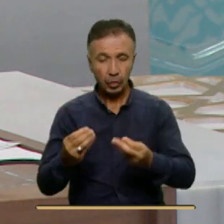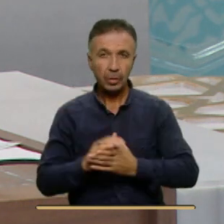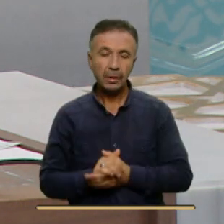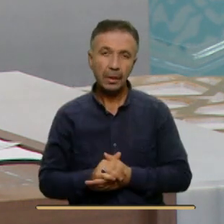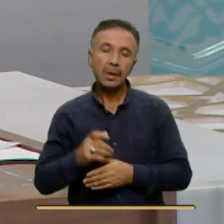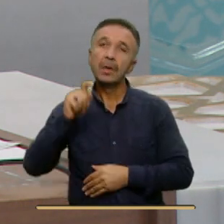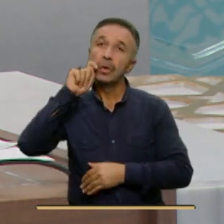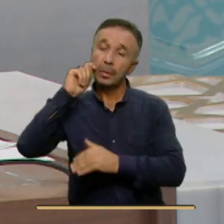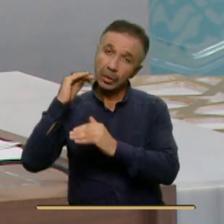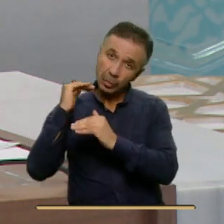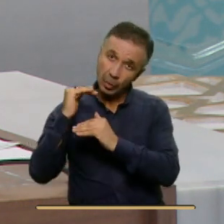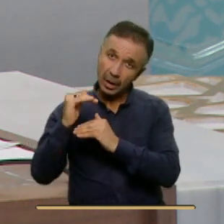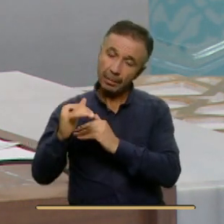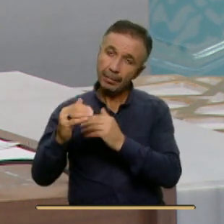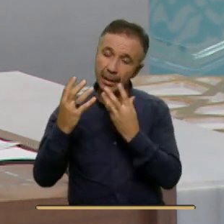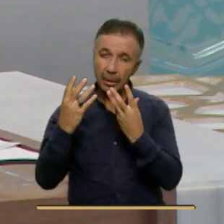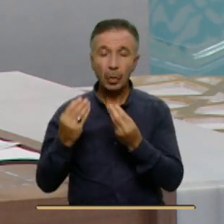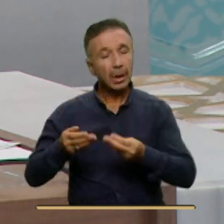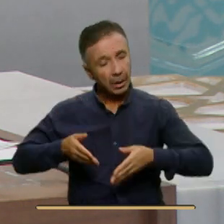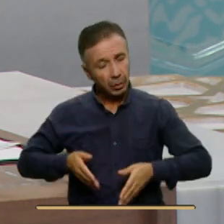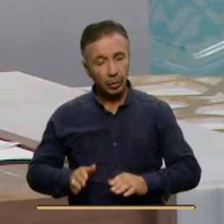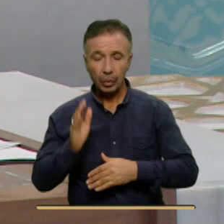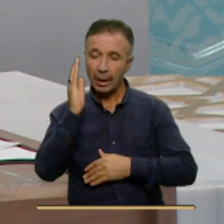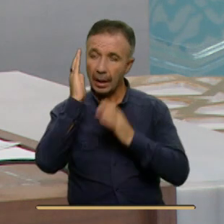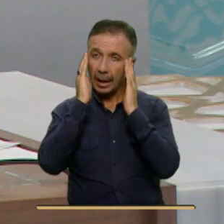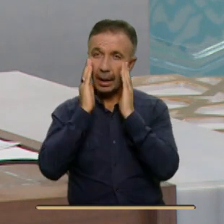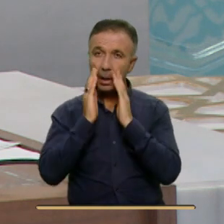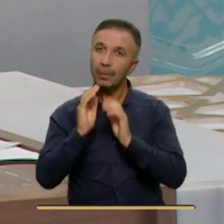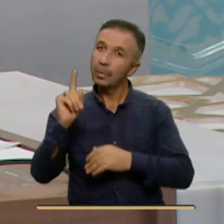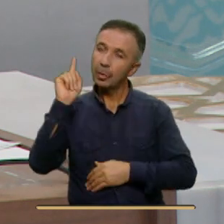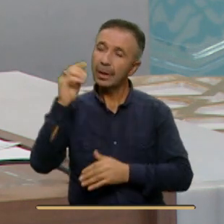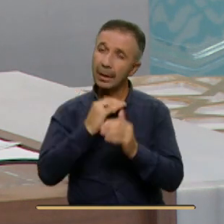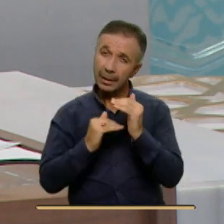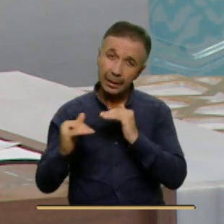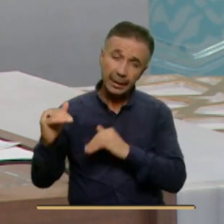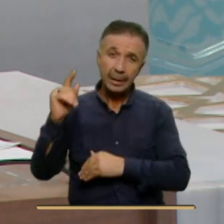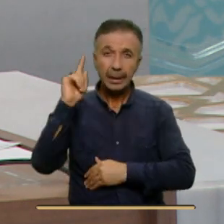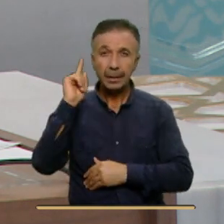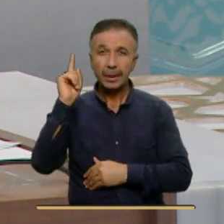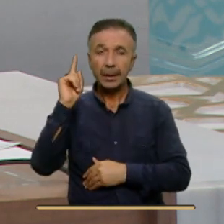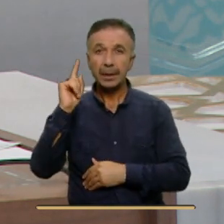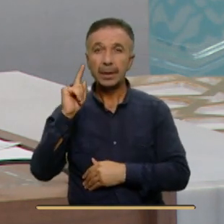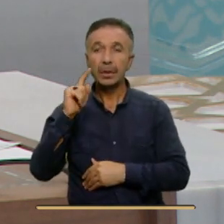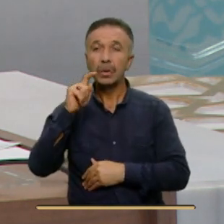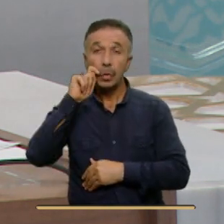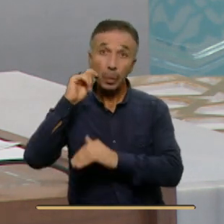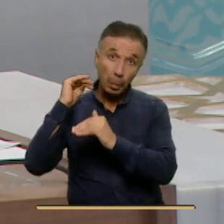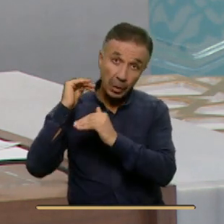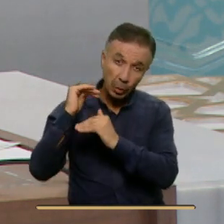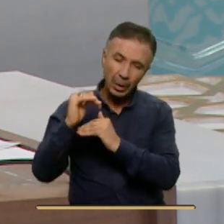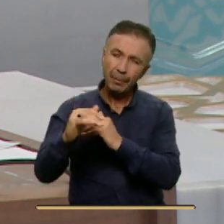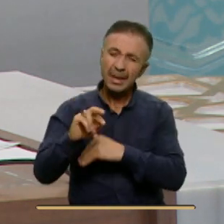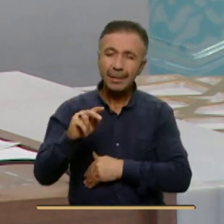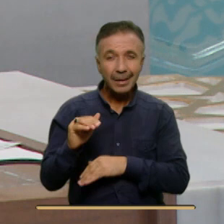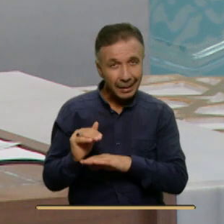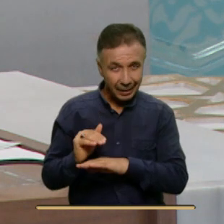Ümmeti Muhammed doğduk elhamdülillah. Cenab-ı Hak ümmeti Muhammed gibi